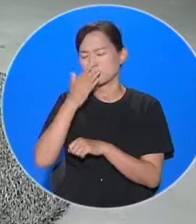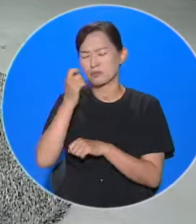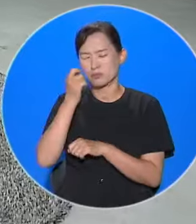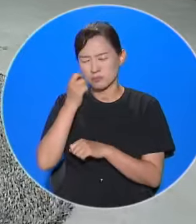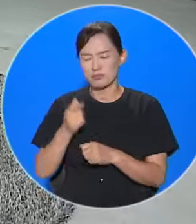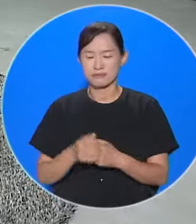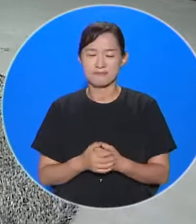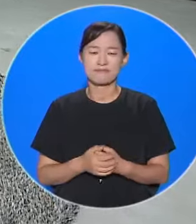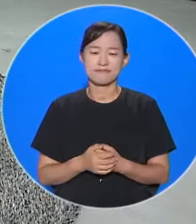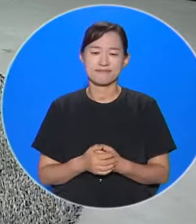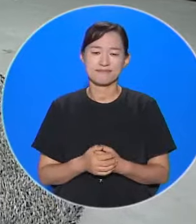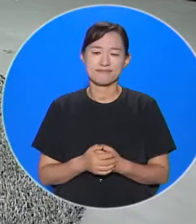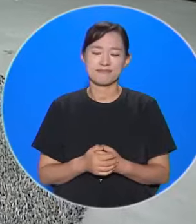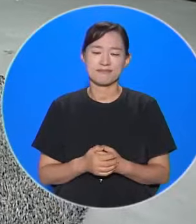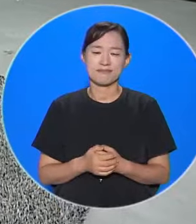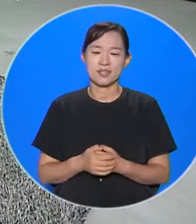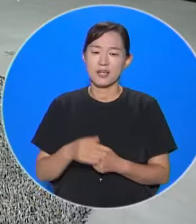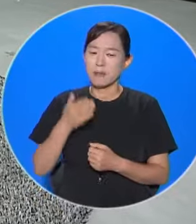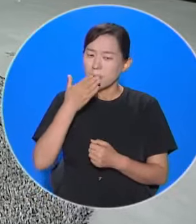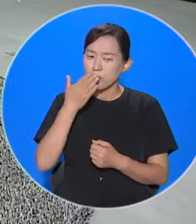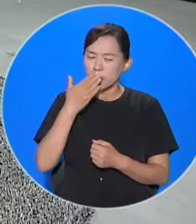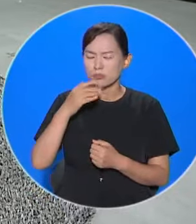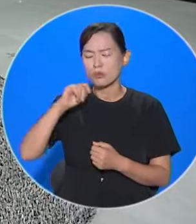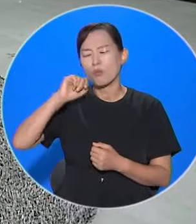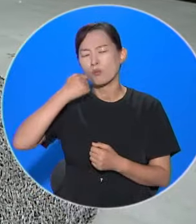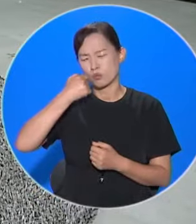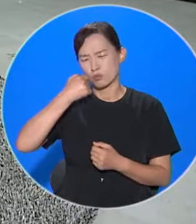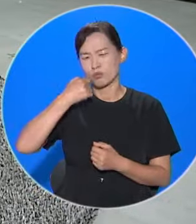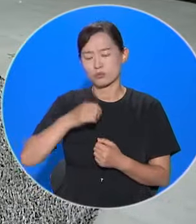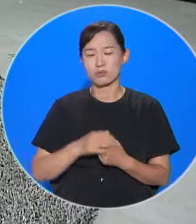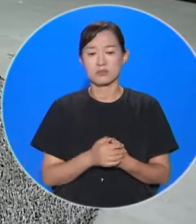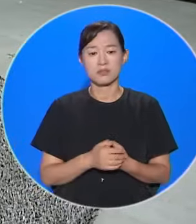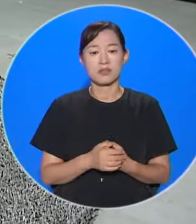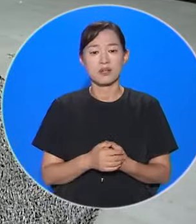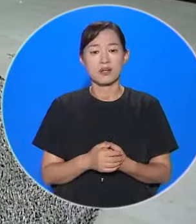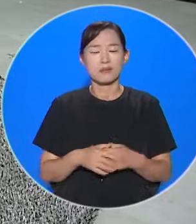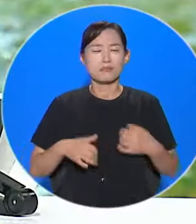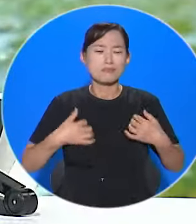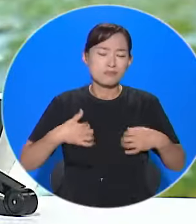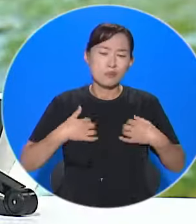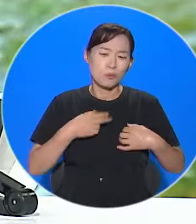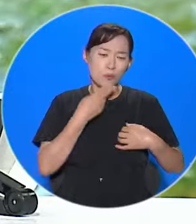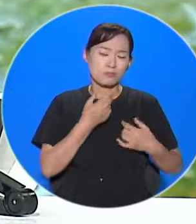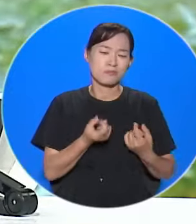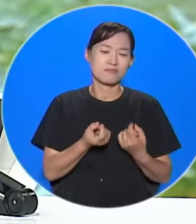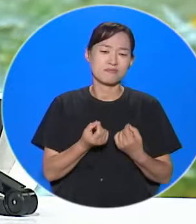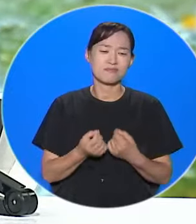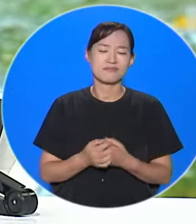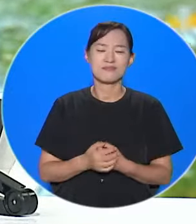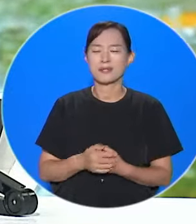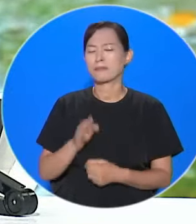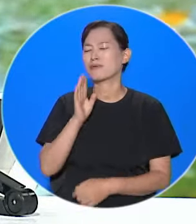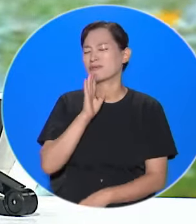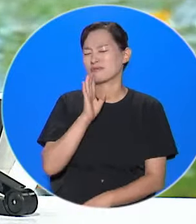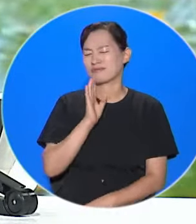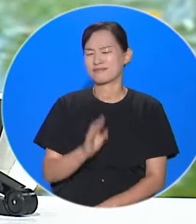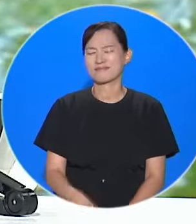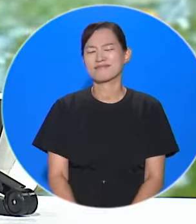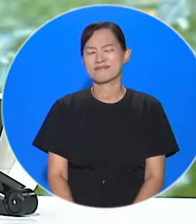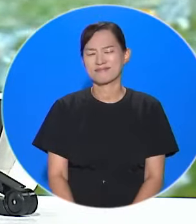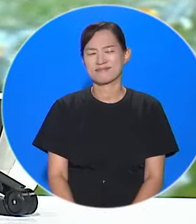어려우시고. 예, 밥 먹는 것도 좀 어렵고요. 아, 우리 권사님 그럼 뭐 별로 즐거운 게 없으시겠다. 좀 그래요.